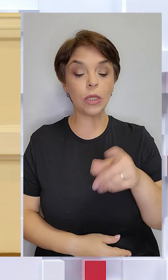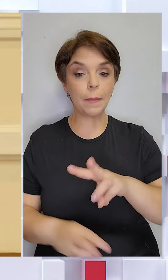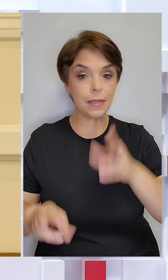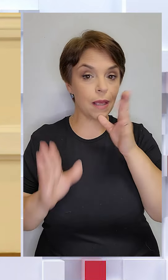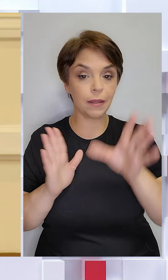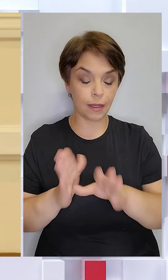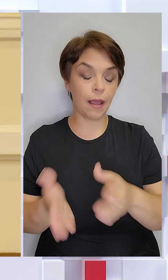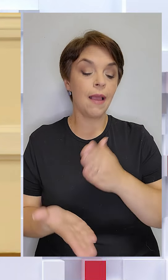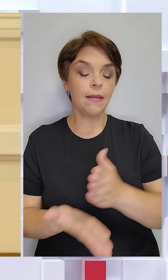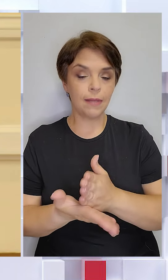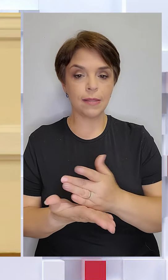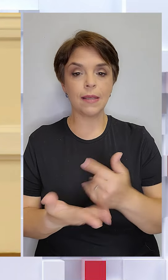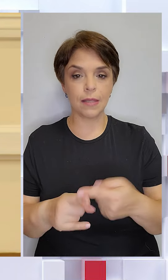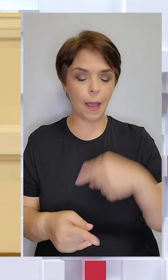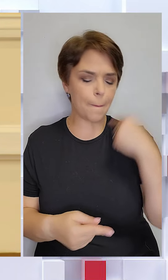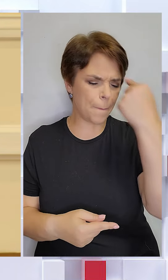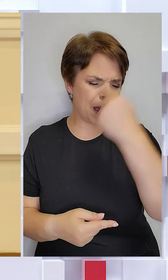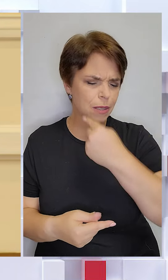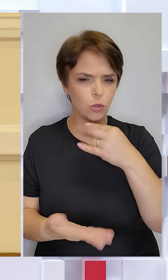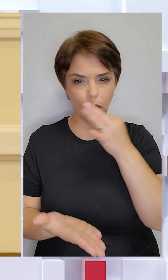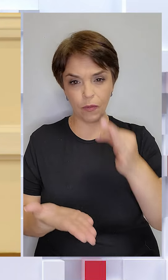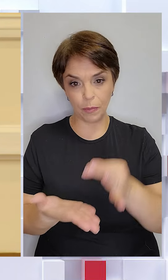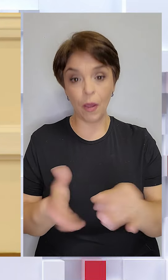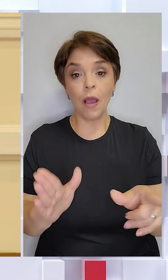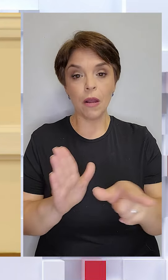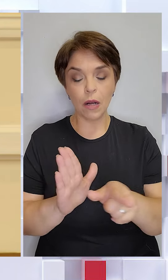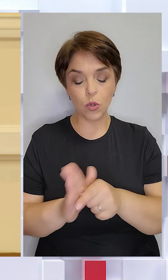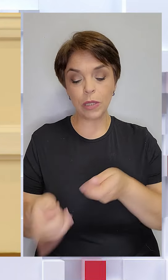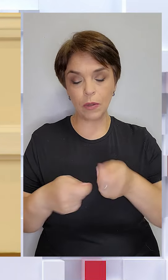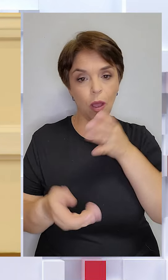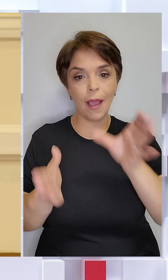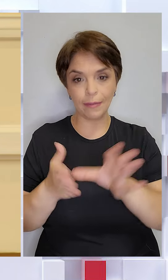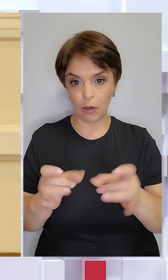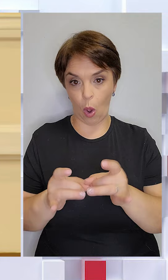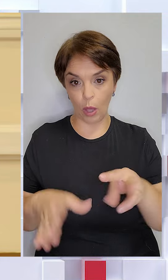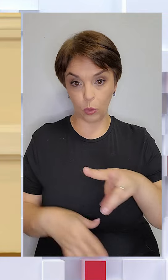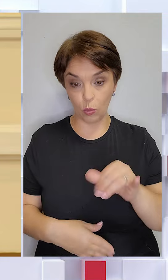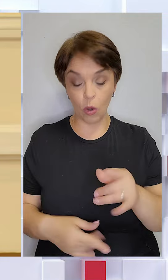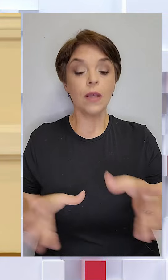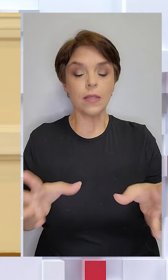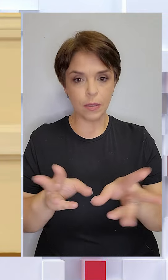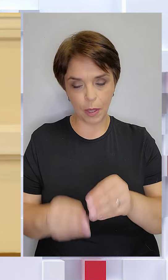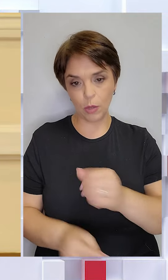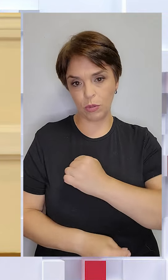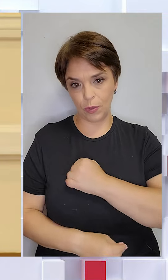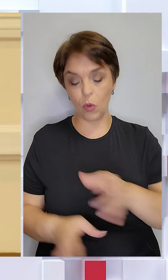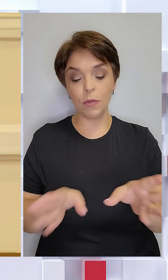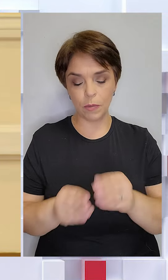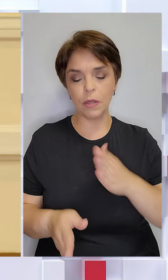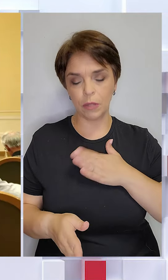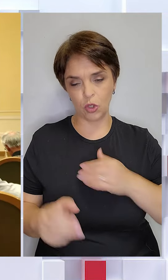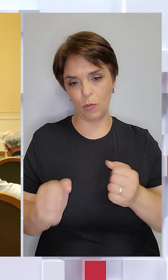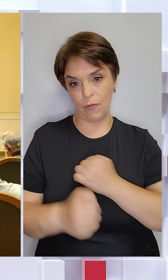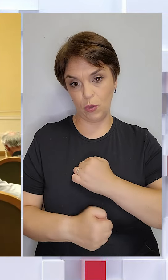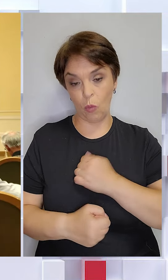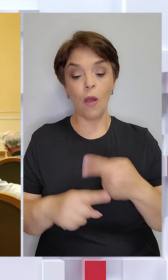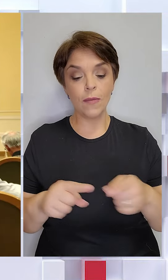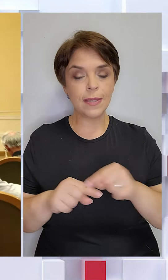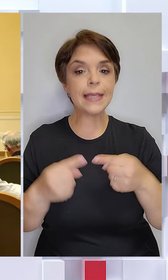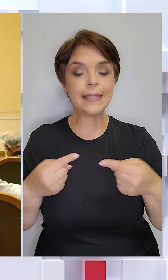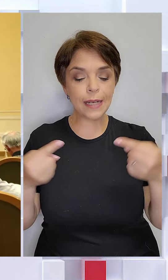енергетики несе за це персональну відповідальність разом з керівником Енергоатому. Спільно з військовими, спільно з нашими військовими. Всі ці